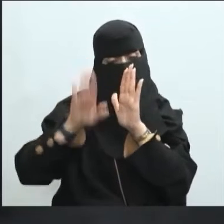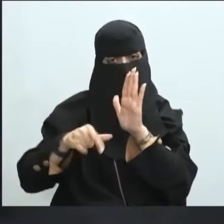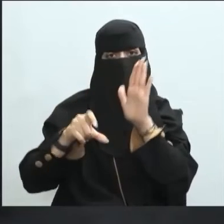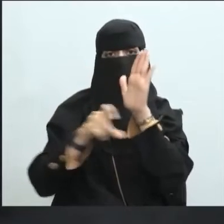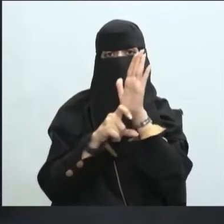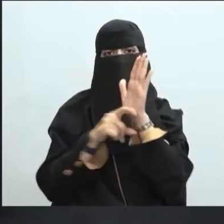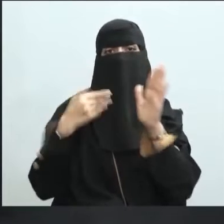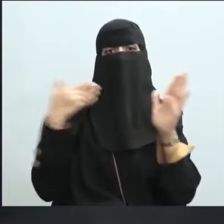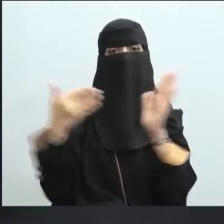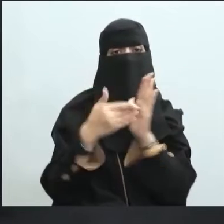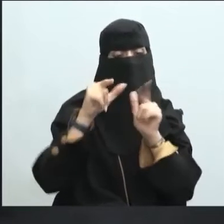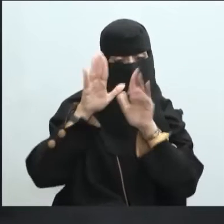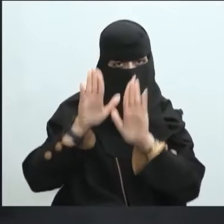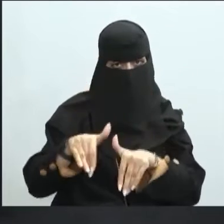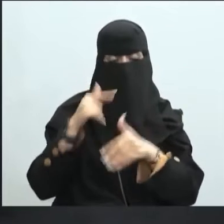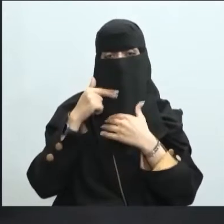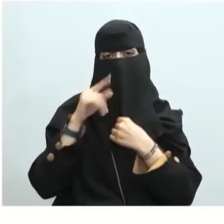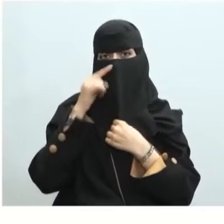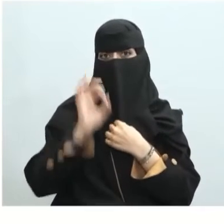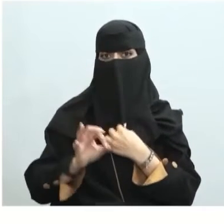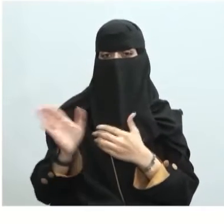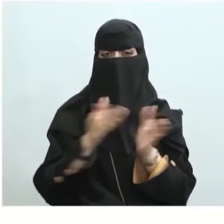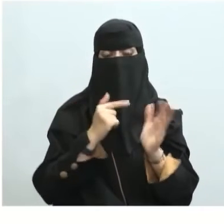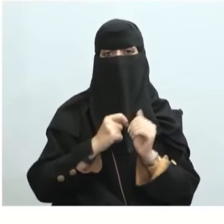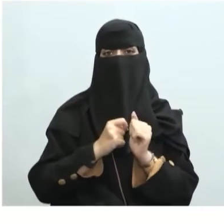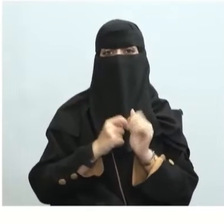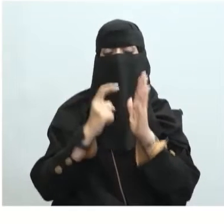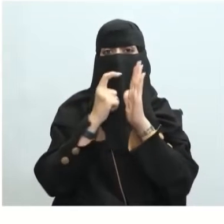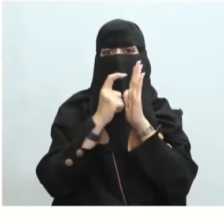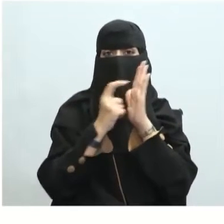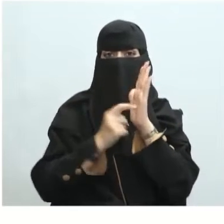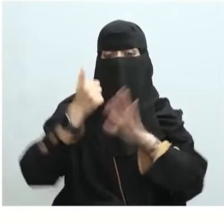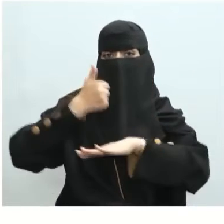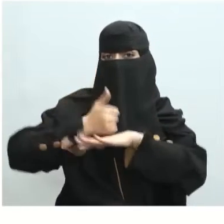مقدمه وعرض وخاتمه طيب العناصر الاساسيه